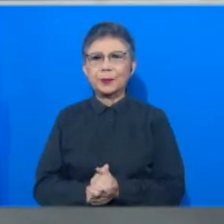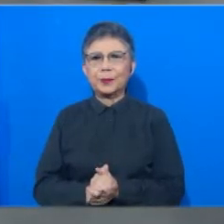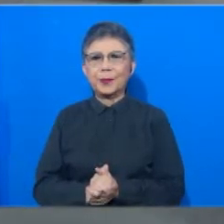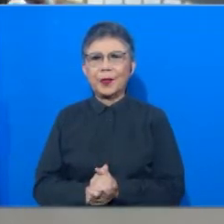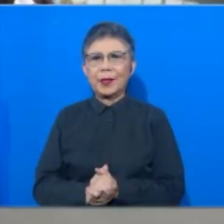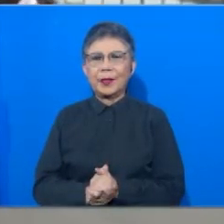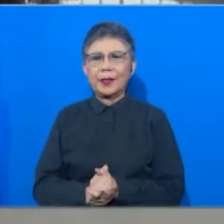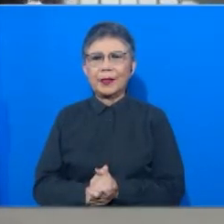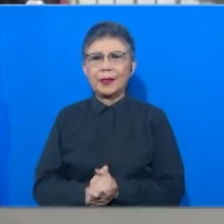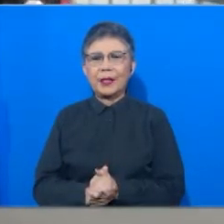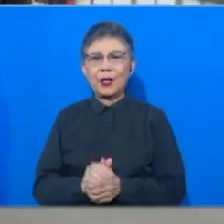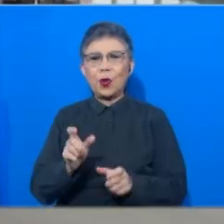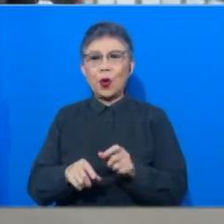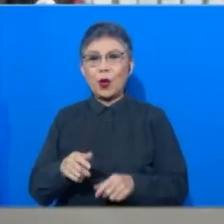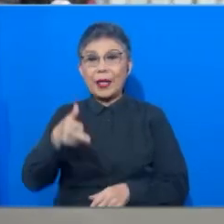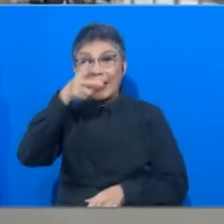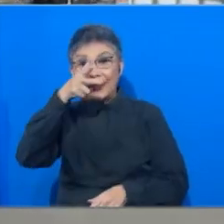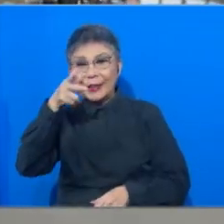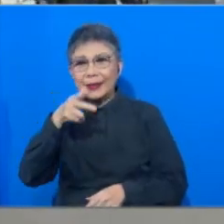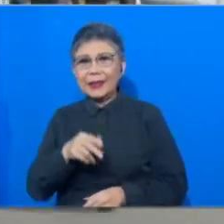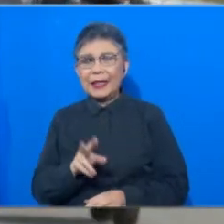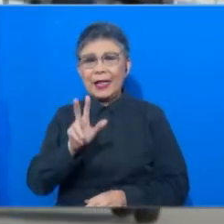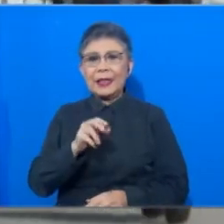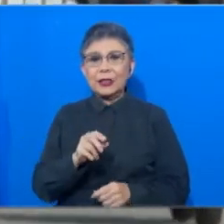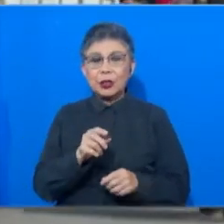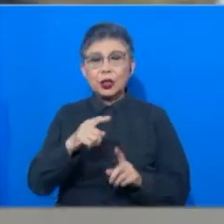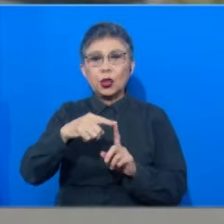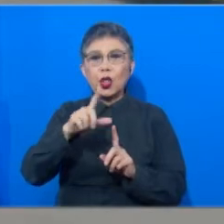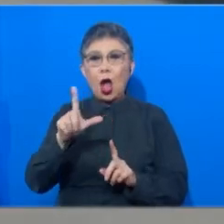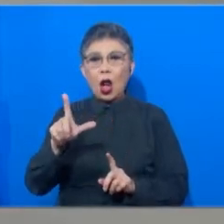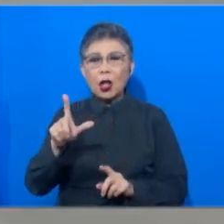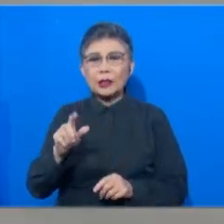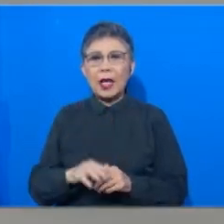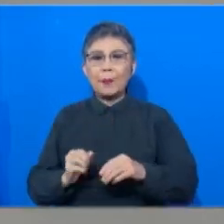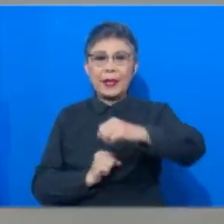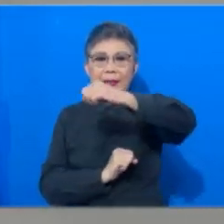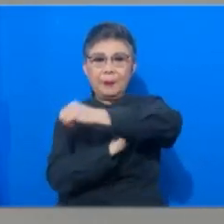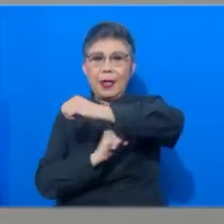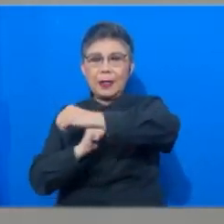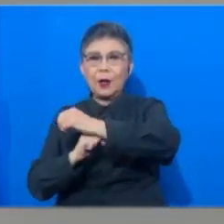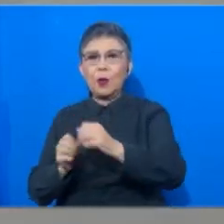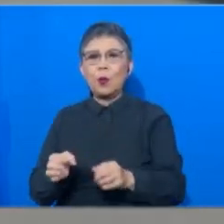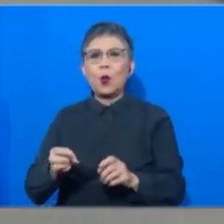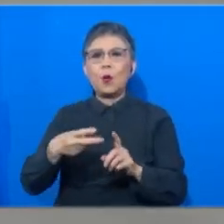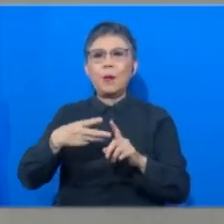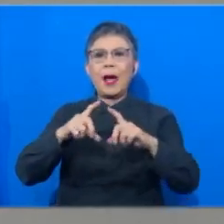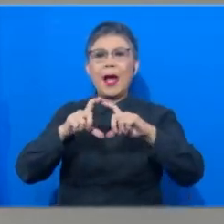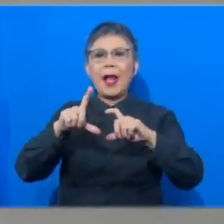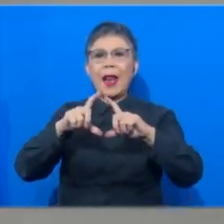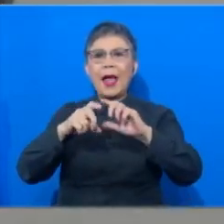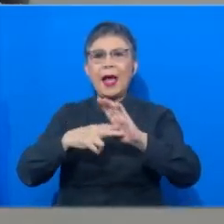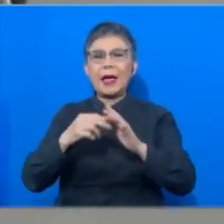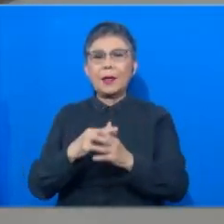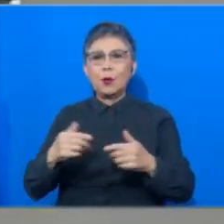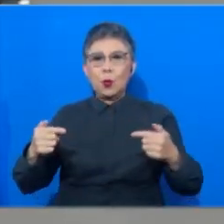pengaruh atau influencer. Presiden menjajal tol hingga jembatan Pulau Balang yang menghubungkan Kota Balikpapan dan